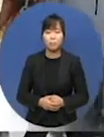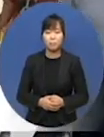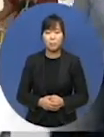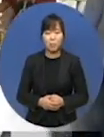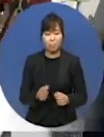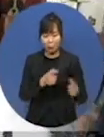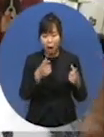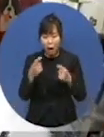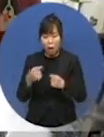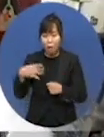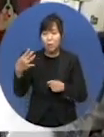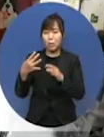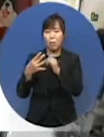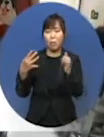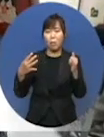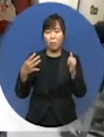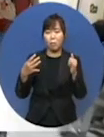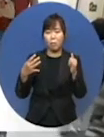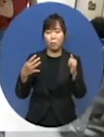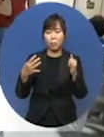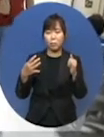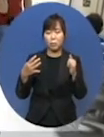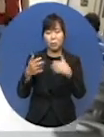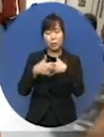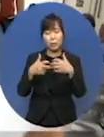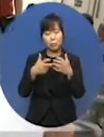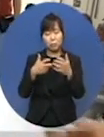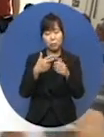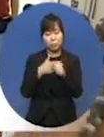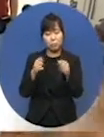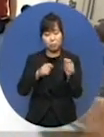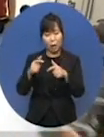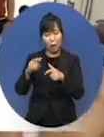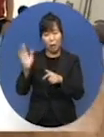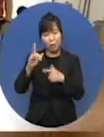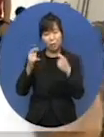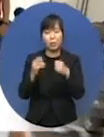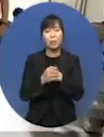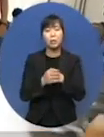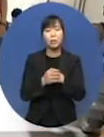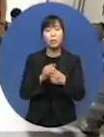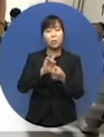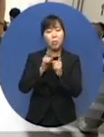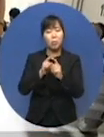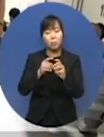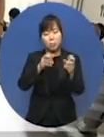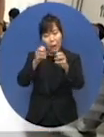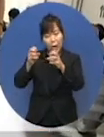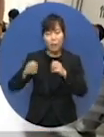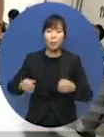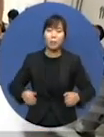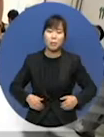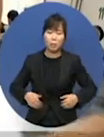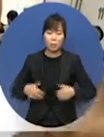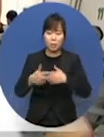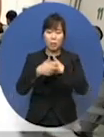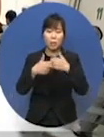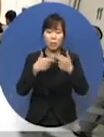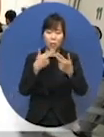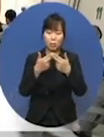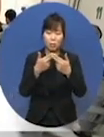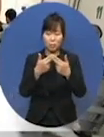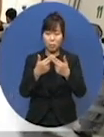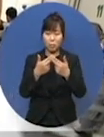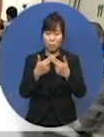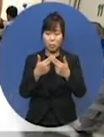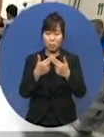명 막 접어놓는 거는 좀 오지 않냐. 네. 의사협회니 그걸 잘 당부를 해야지. 의사협회는 뭐 이러냐면